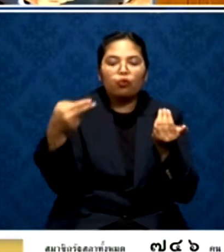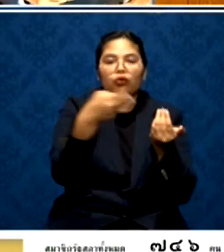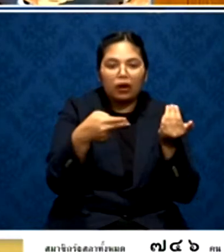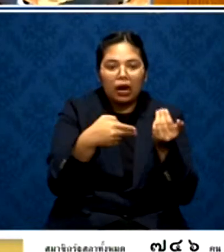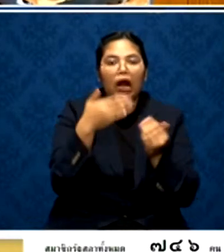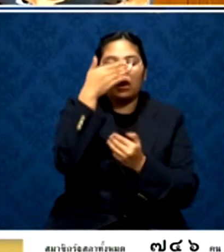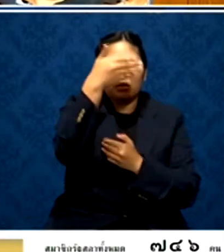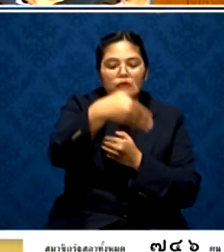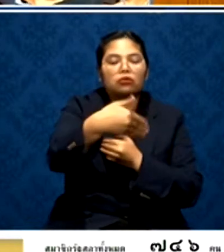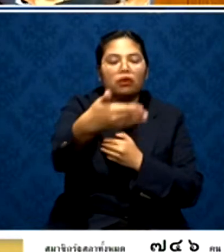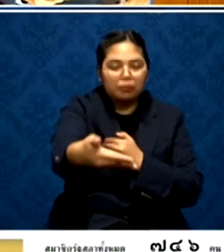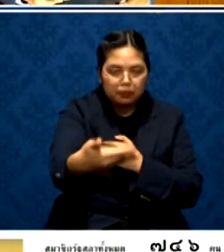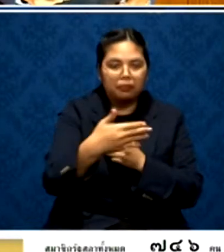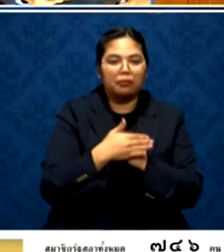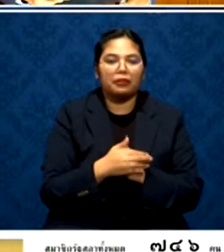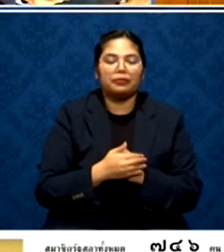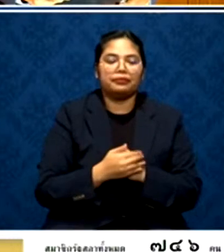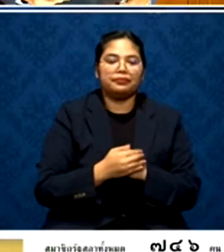คต